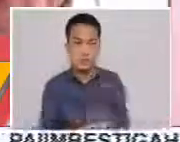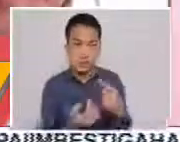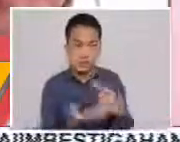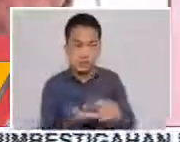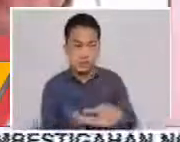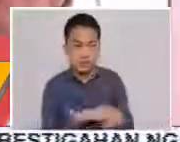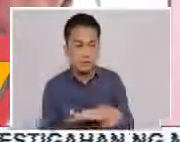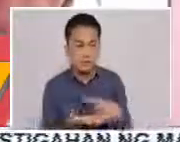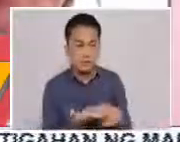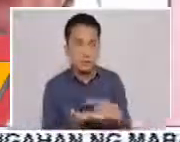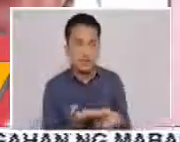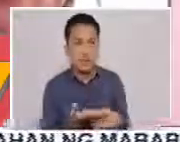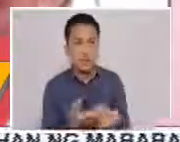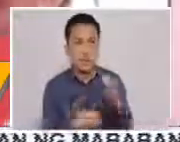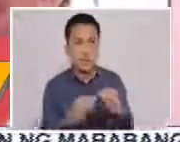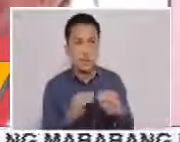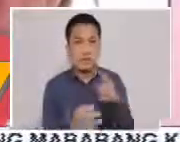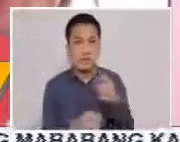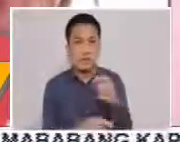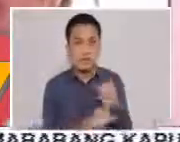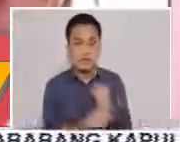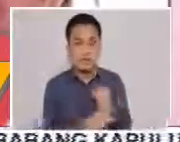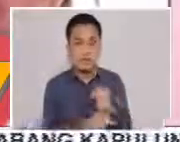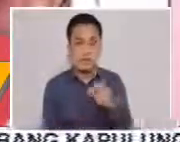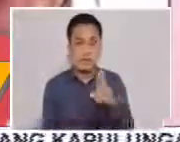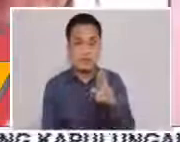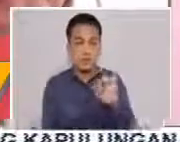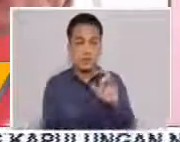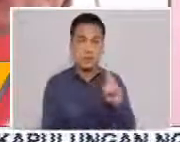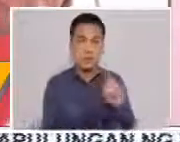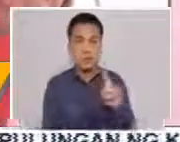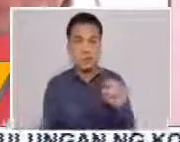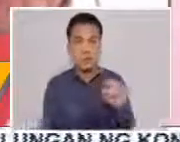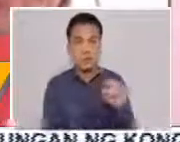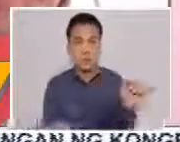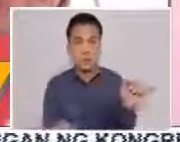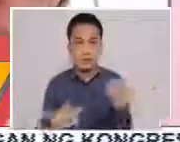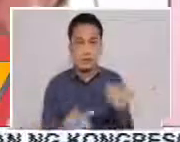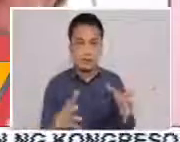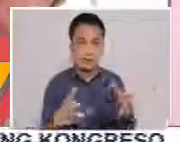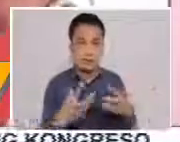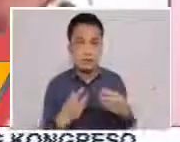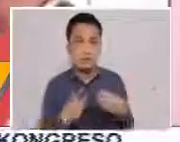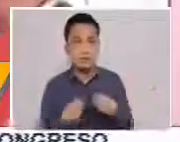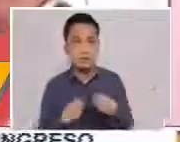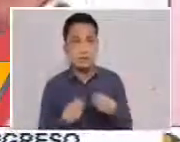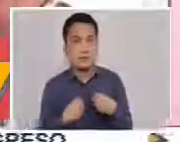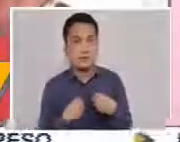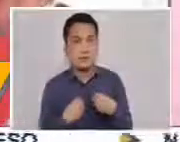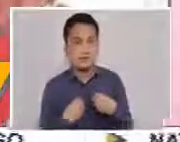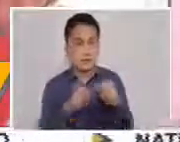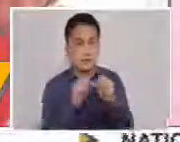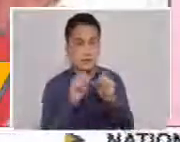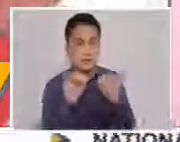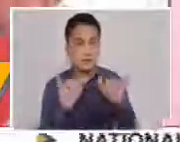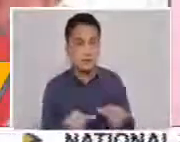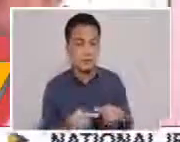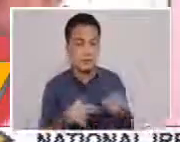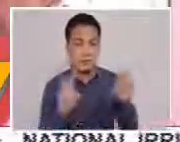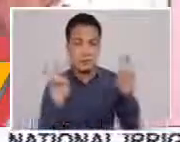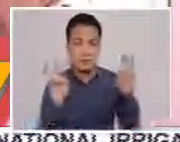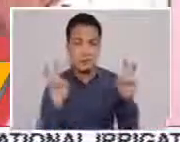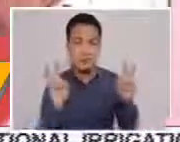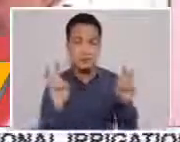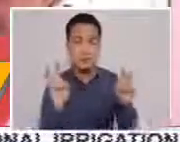ng grupo po ng MPTC sa ngayon. Kaya medyo naantala po yung pagtitest nila. Pero ang kanila naman pong pangako,